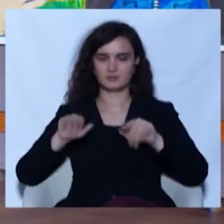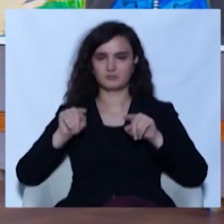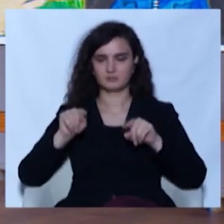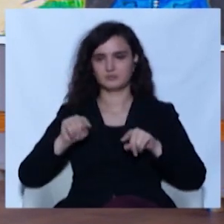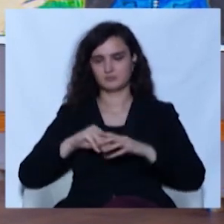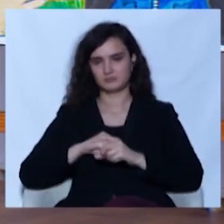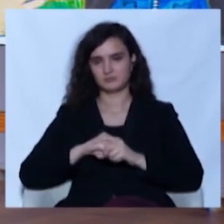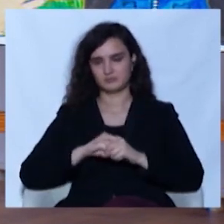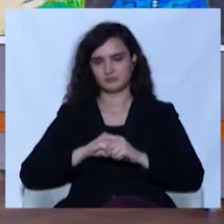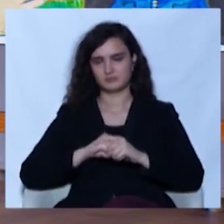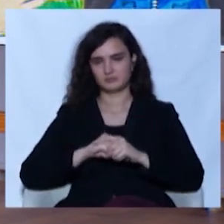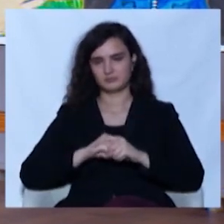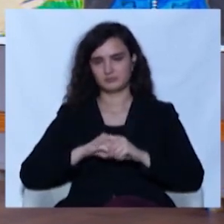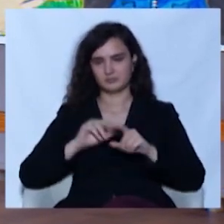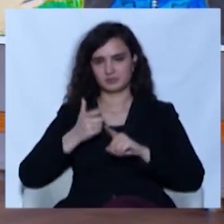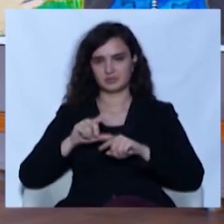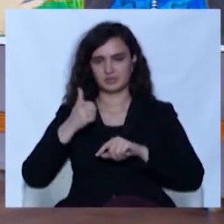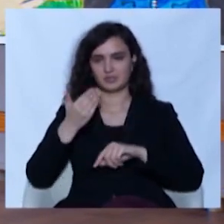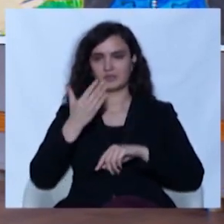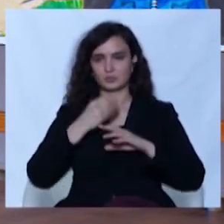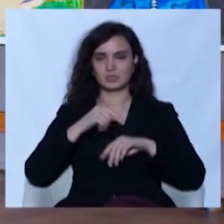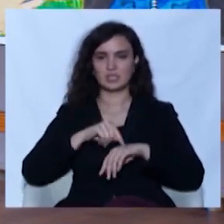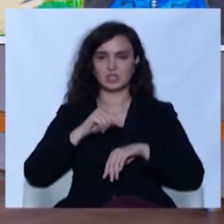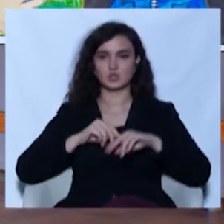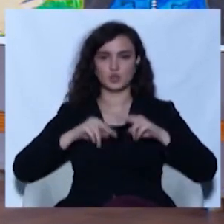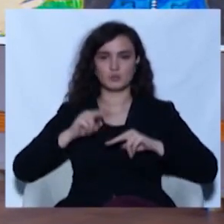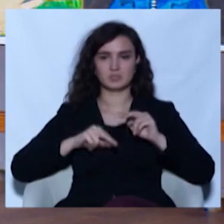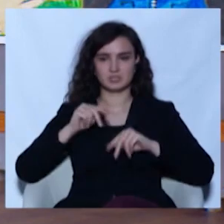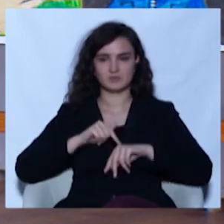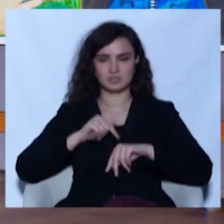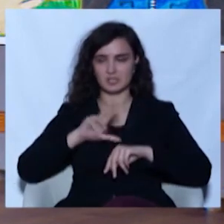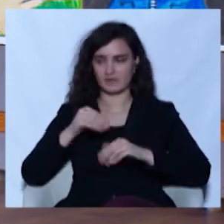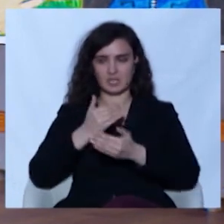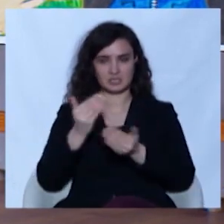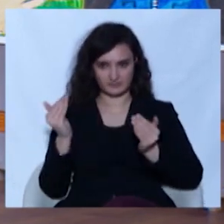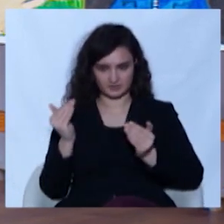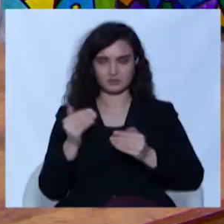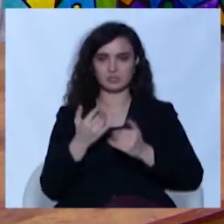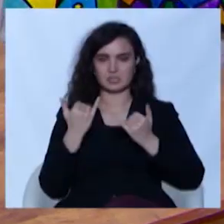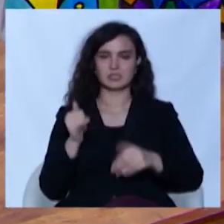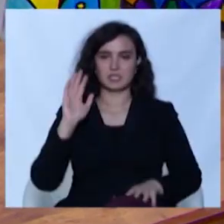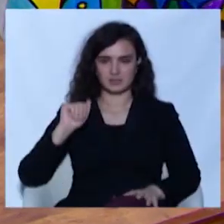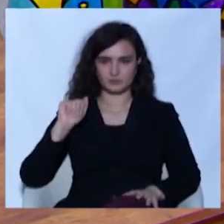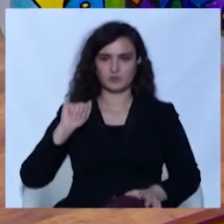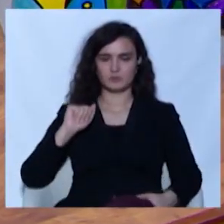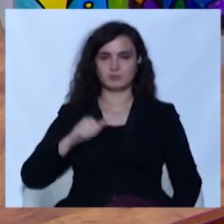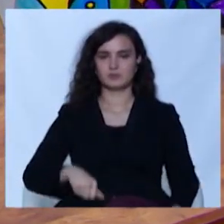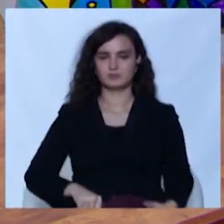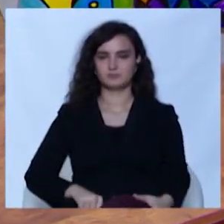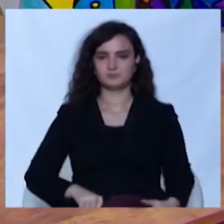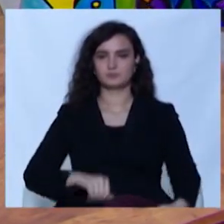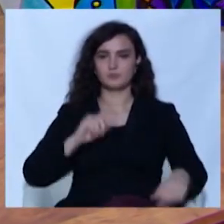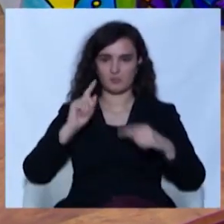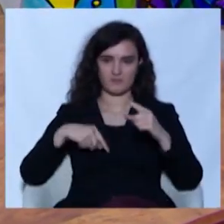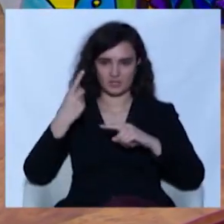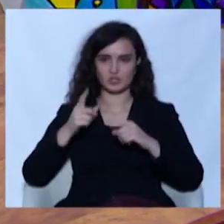Эс цаан карги, ак тхуэни ганцгобэсус дэ гойлэрствэс. Эхо дагим швидо бебит,